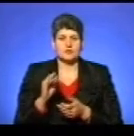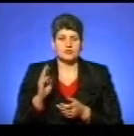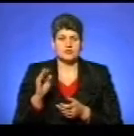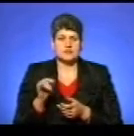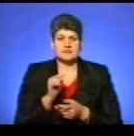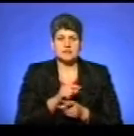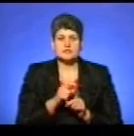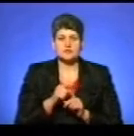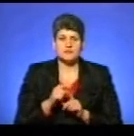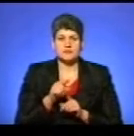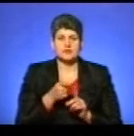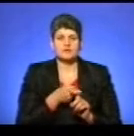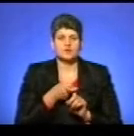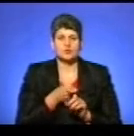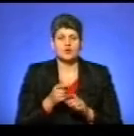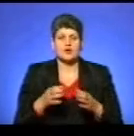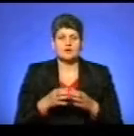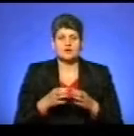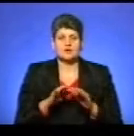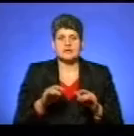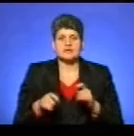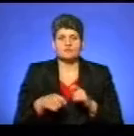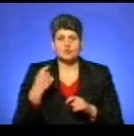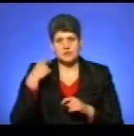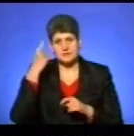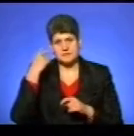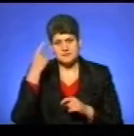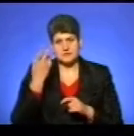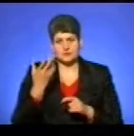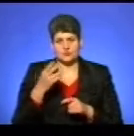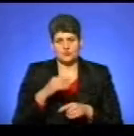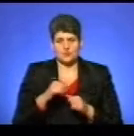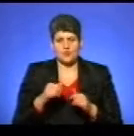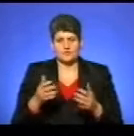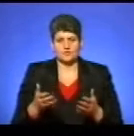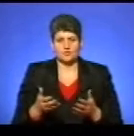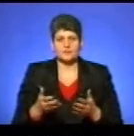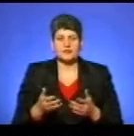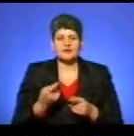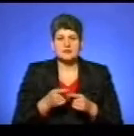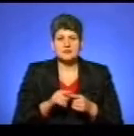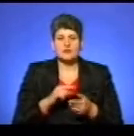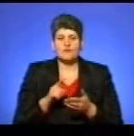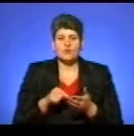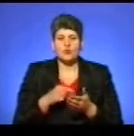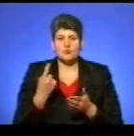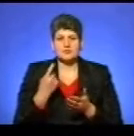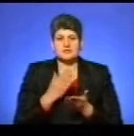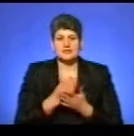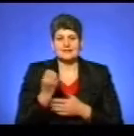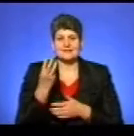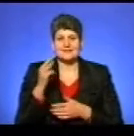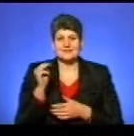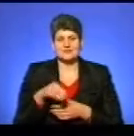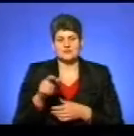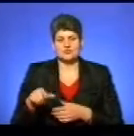За її словами, їх відносять до категорії дітей із порушеннями психофізичного розвитку. Таких в області зареєстровано понад 13 тисяч